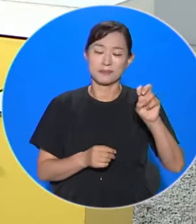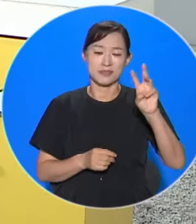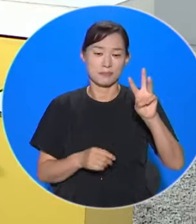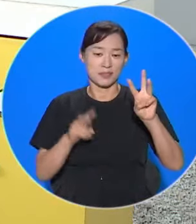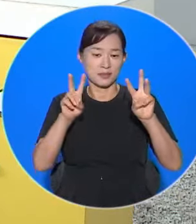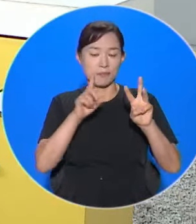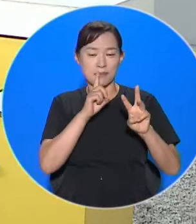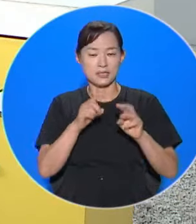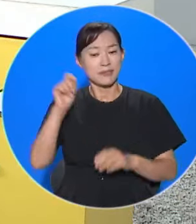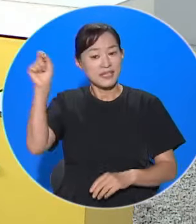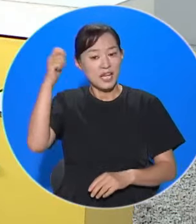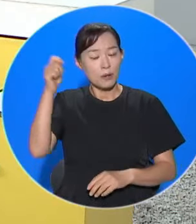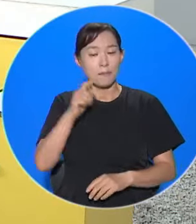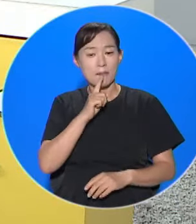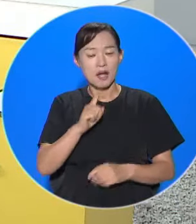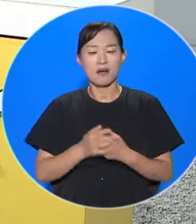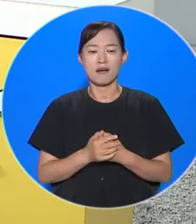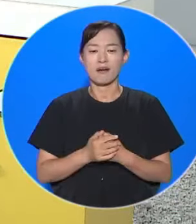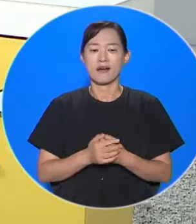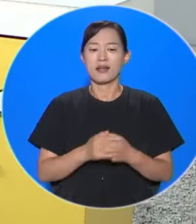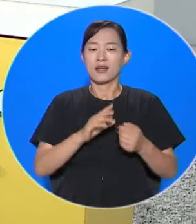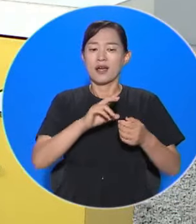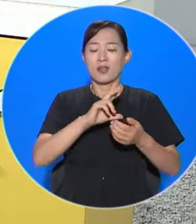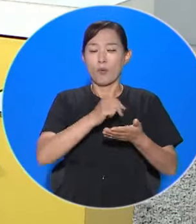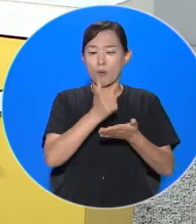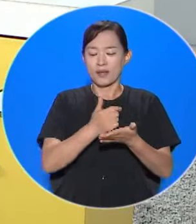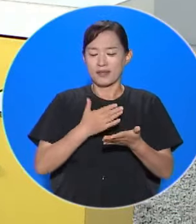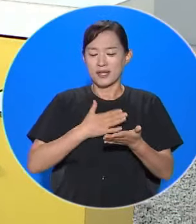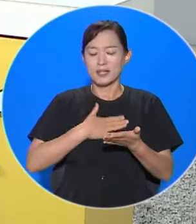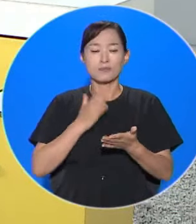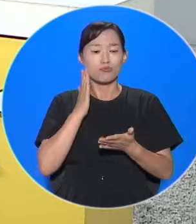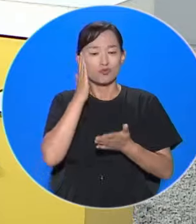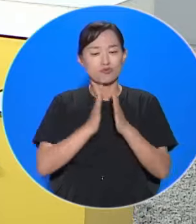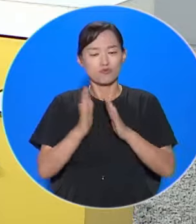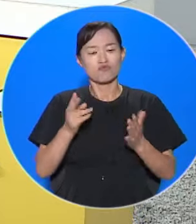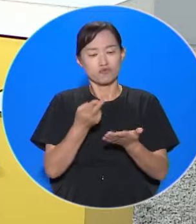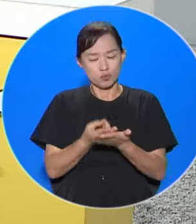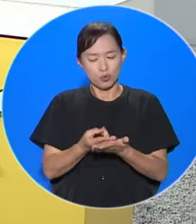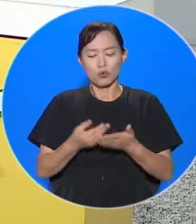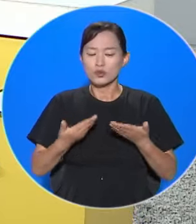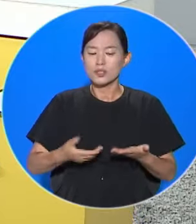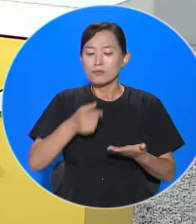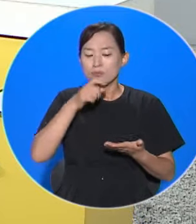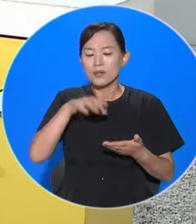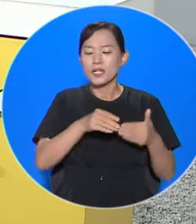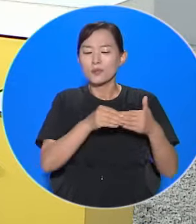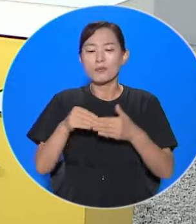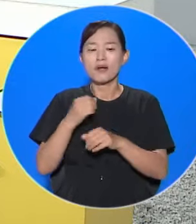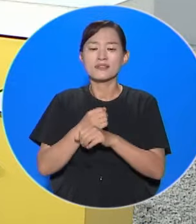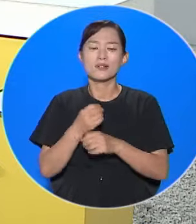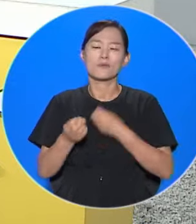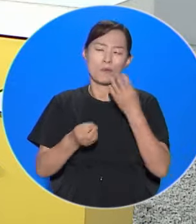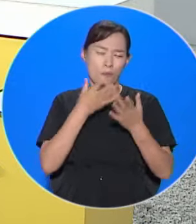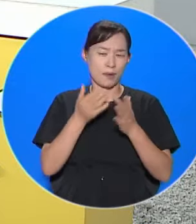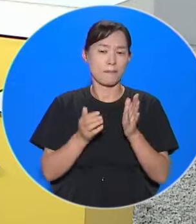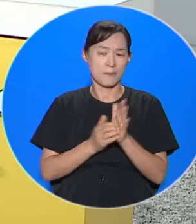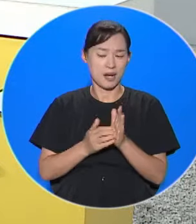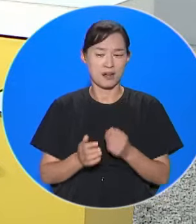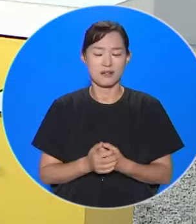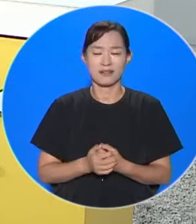2절에서 다윗은 그가 나를 푸른 초장에 누이시며 쉴 만한 물가로 인도하시는 도다라고